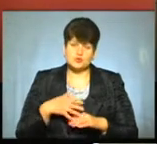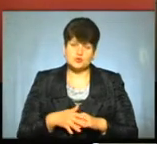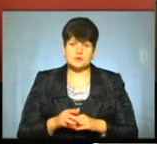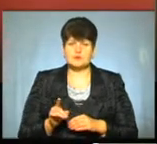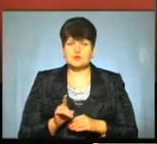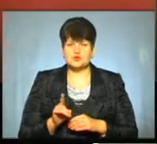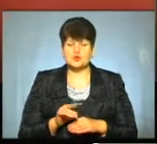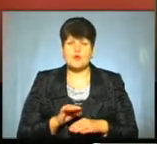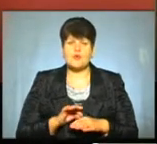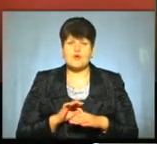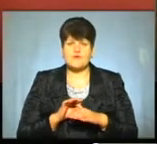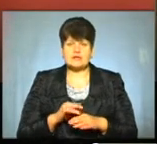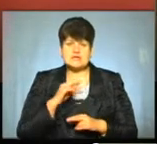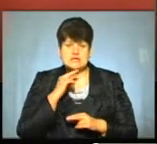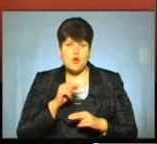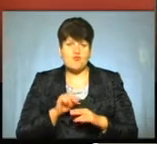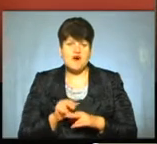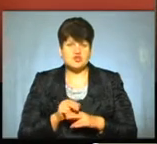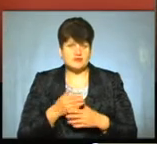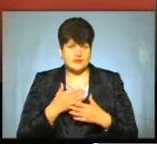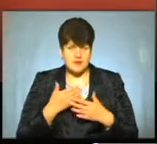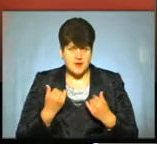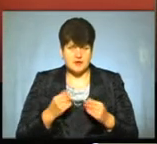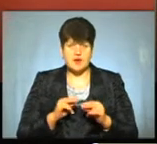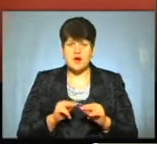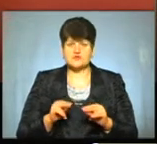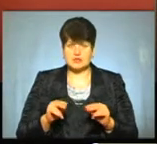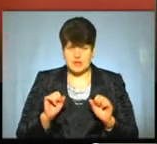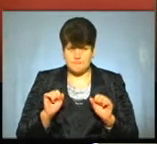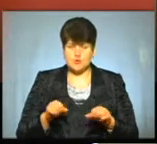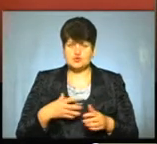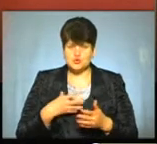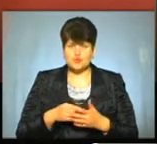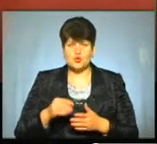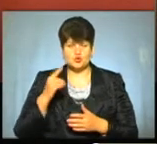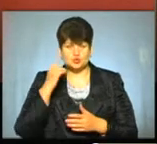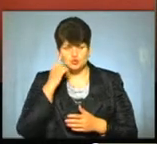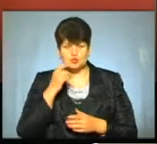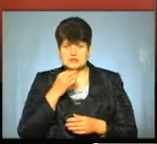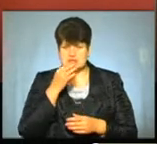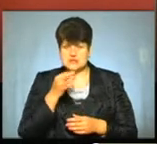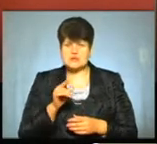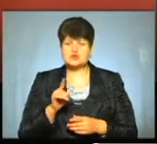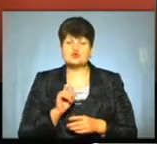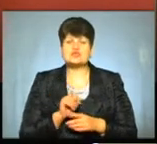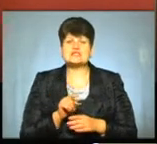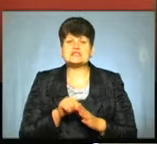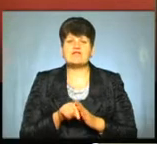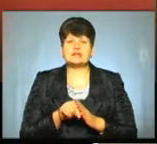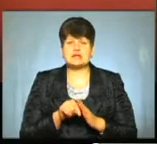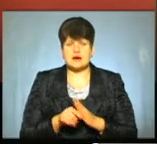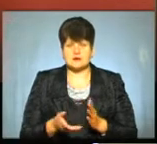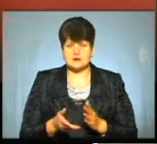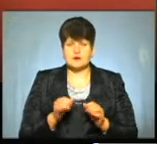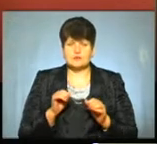що щодо проведення зауважень немає, але от чи вчителі можуть свою думку сказати щодо завдань